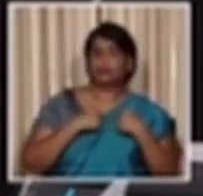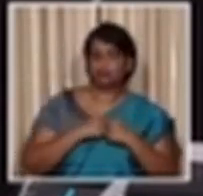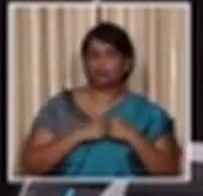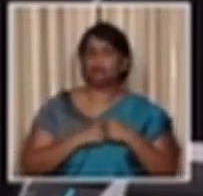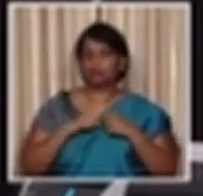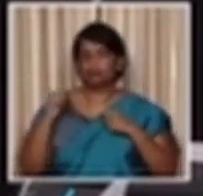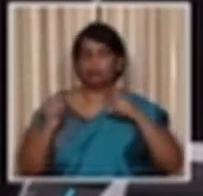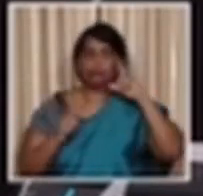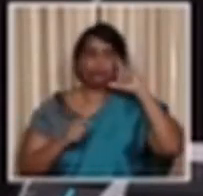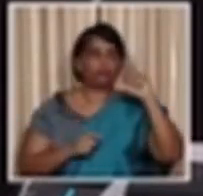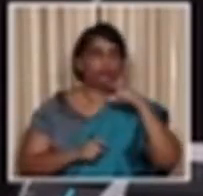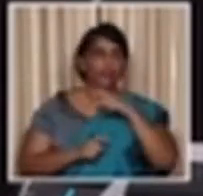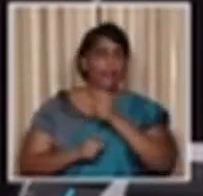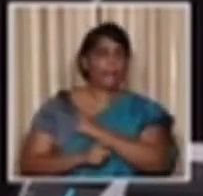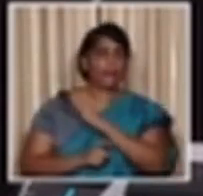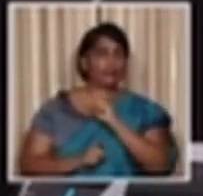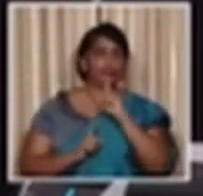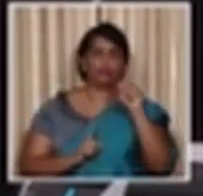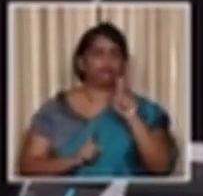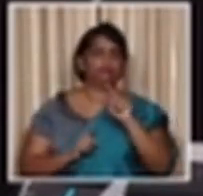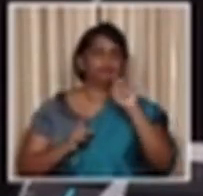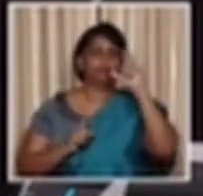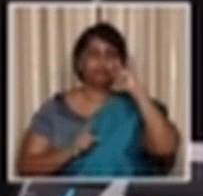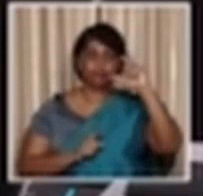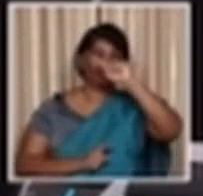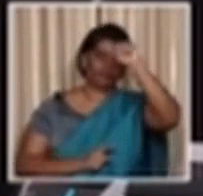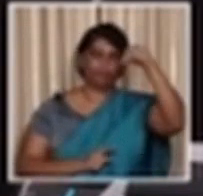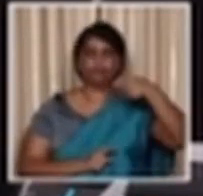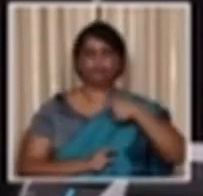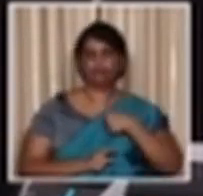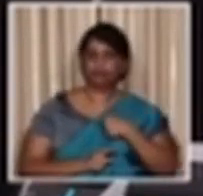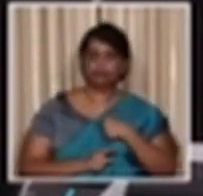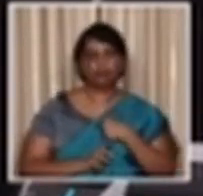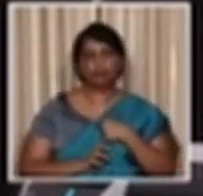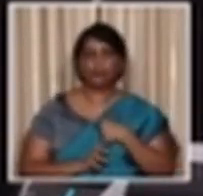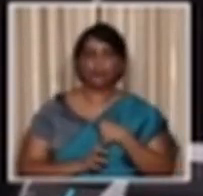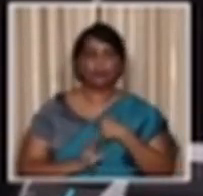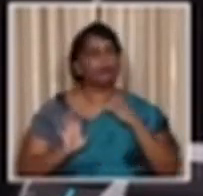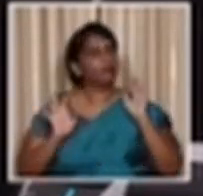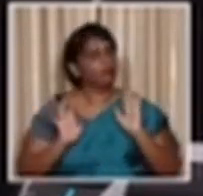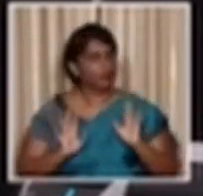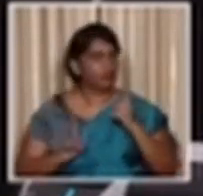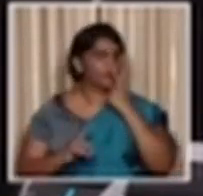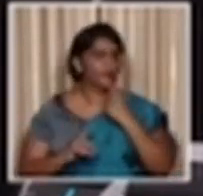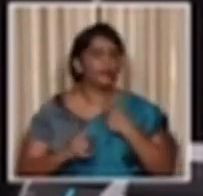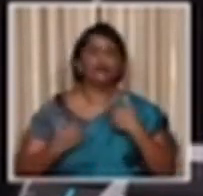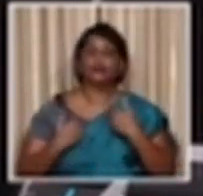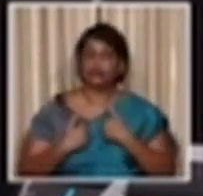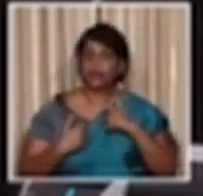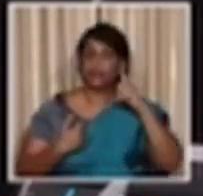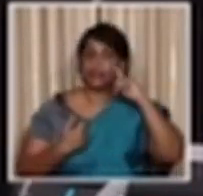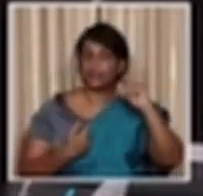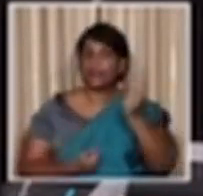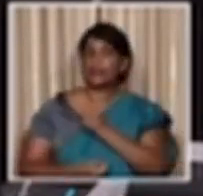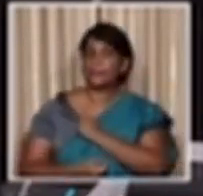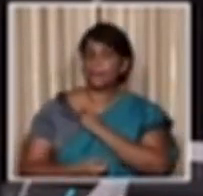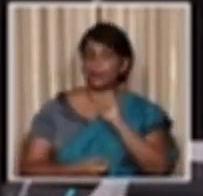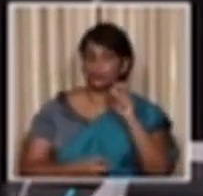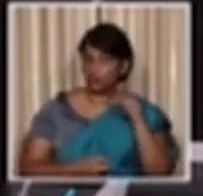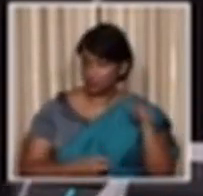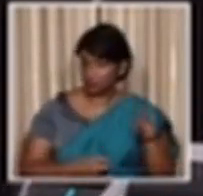තානාපති කාර්යාලයෙන් කිව්ව තානාපති කාර්යාලය හරහා එවන් ඉල්ලීමක් ඉදිරිපත් වුණේ නැහැ කියලා. ඒ අනුව මම චීන තානාපති